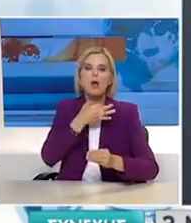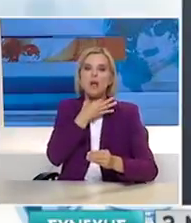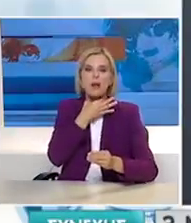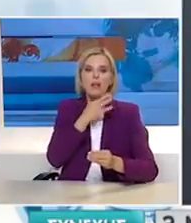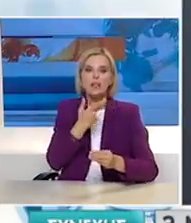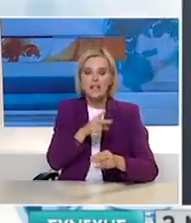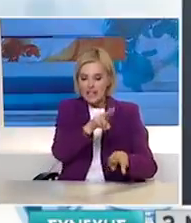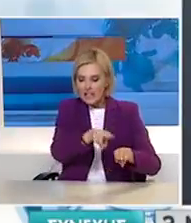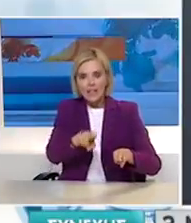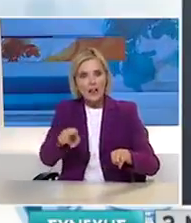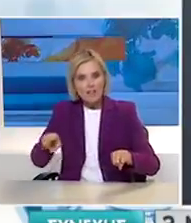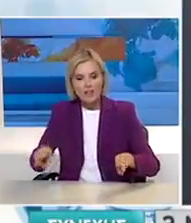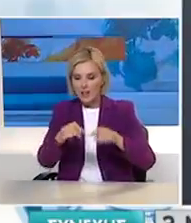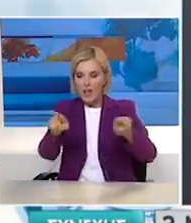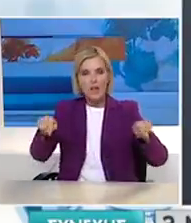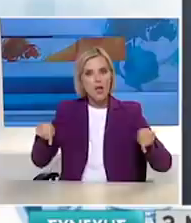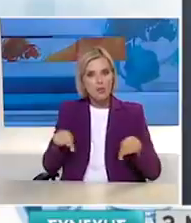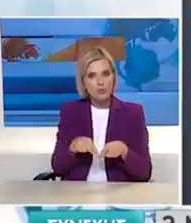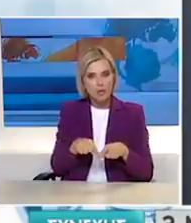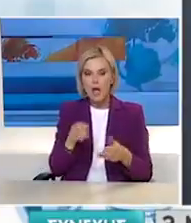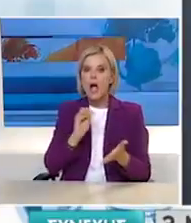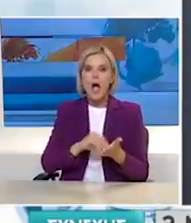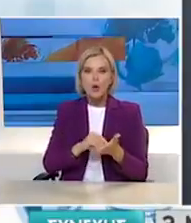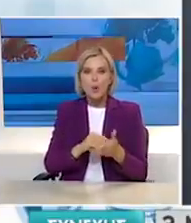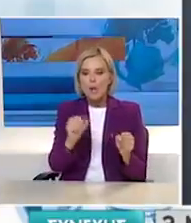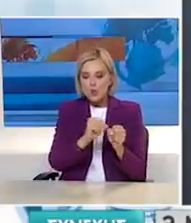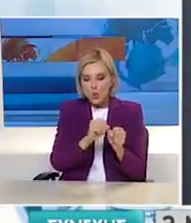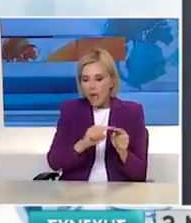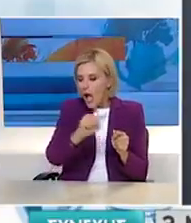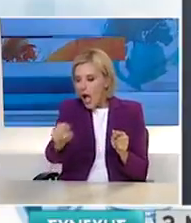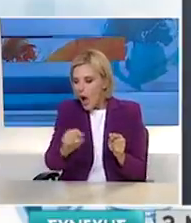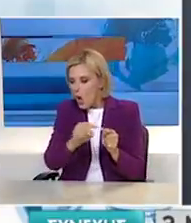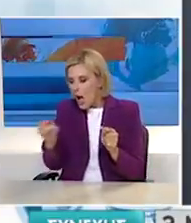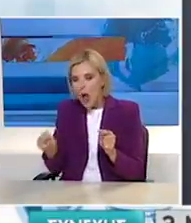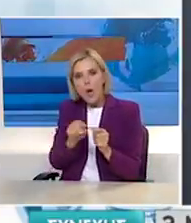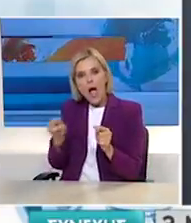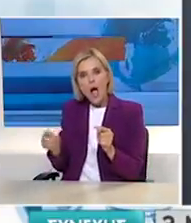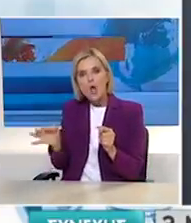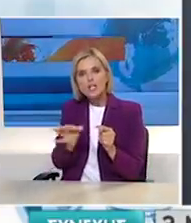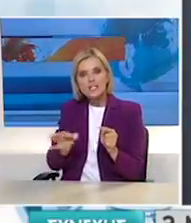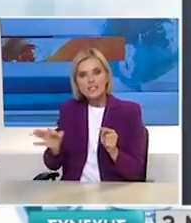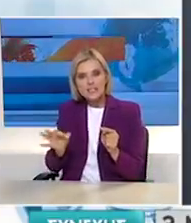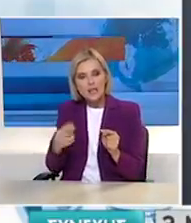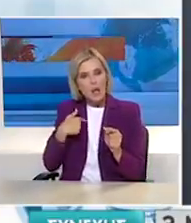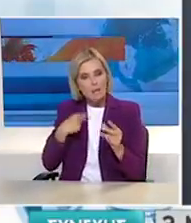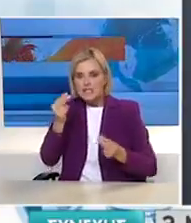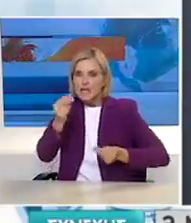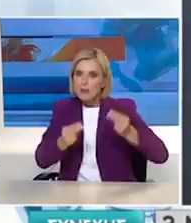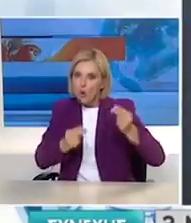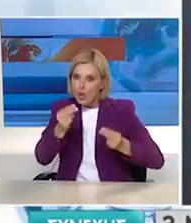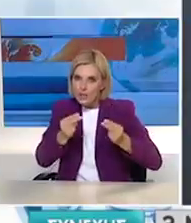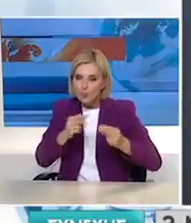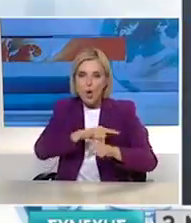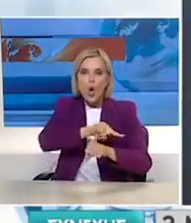μας. Επίσης, την κάλυψη από κοντινούς προορισμούς, εξασφαλίζουμε ότι ο χρόνος μεταφοράς του ασθενούς είναι μικρότερος των 2